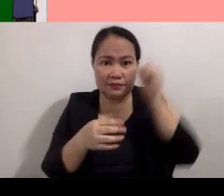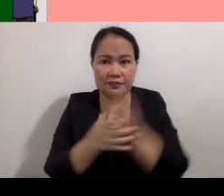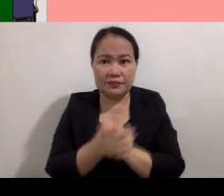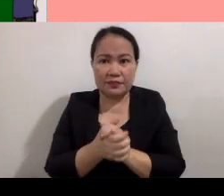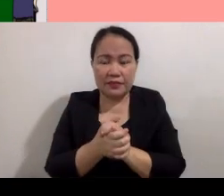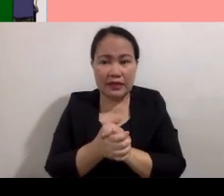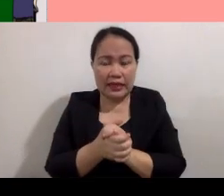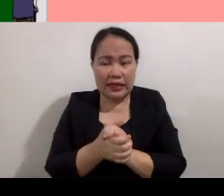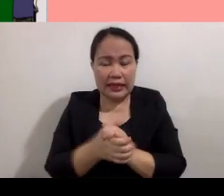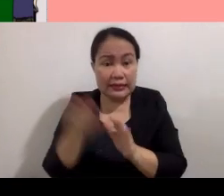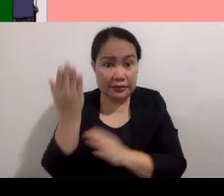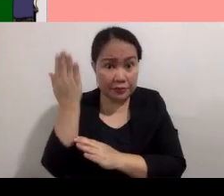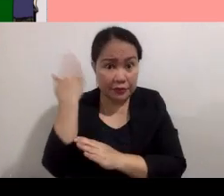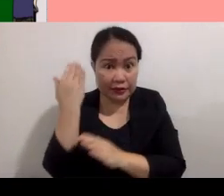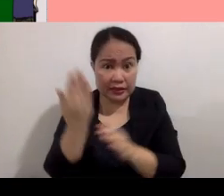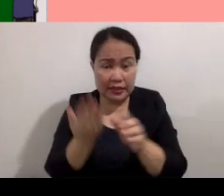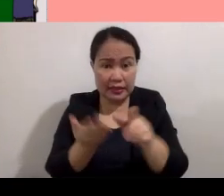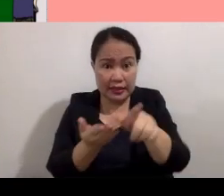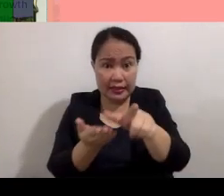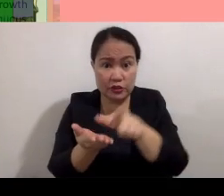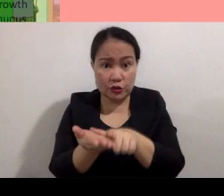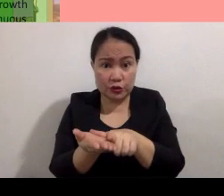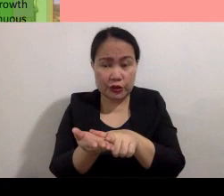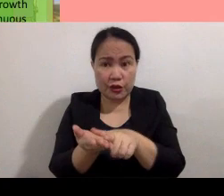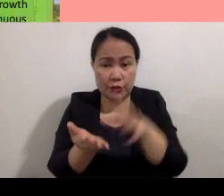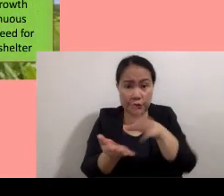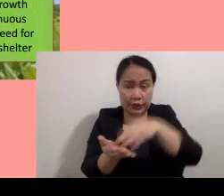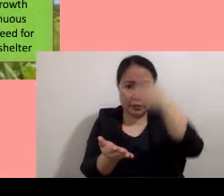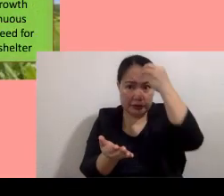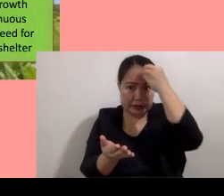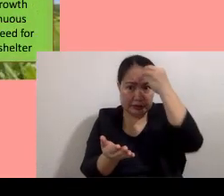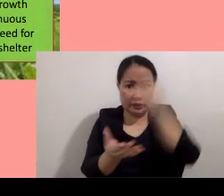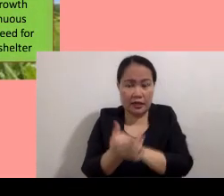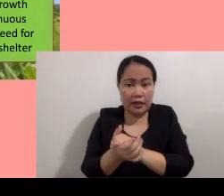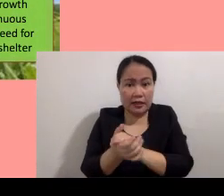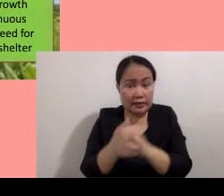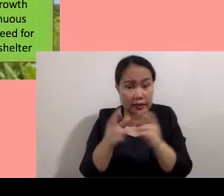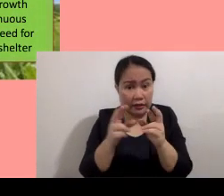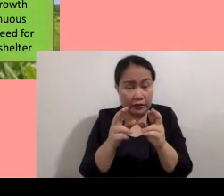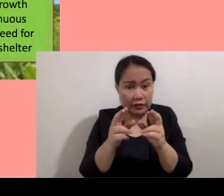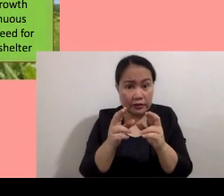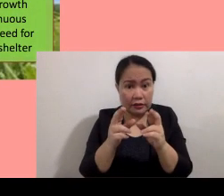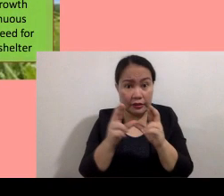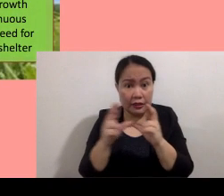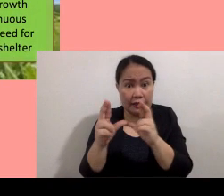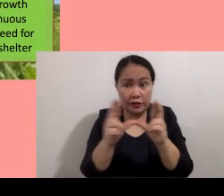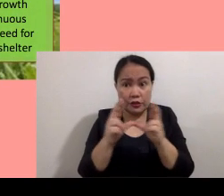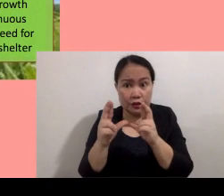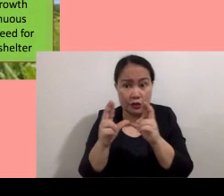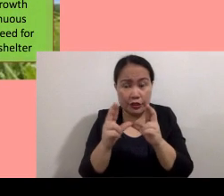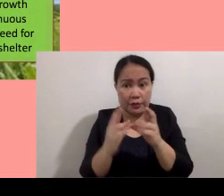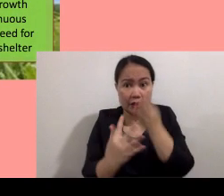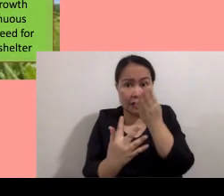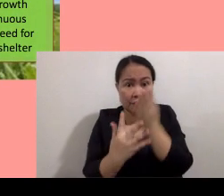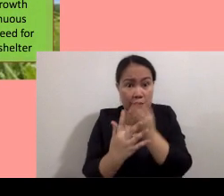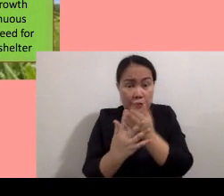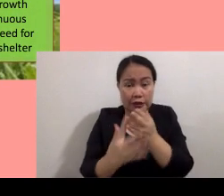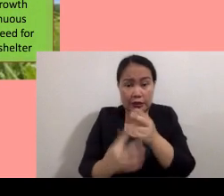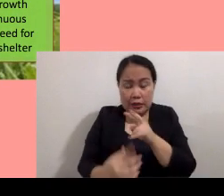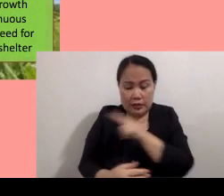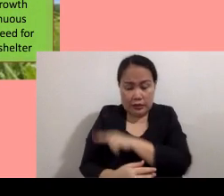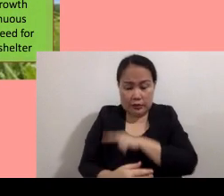rehiyon. At nalaman natin noong nakaraang aralin ang ugnayan ng yamang likas sa